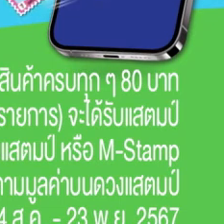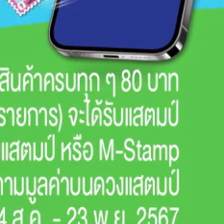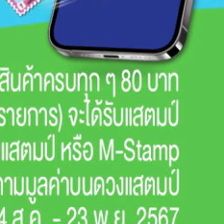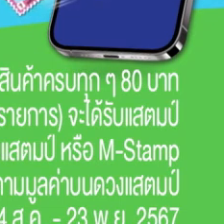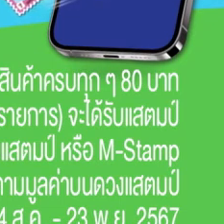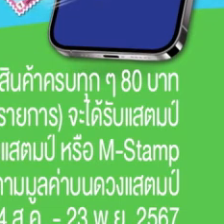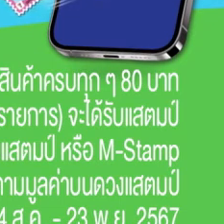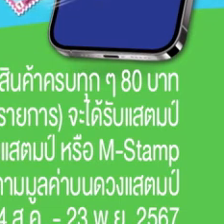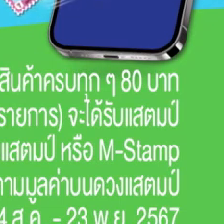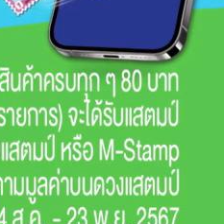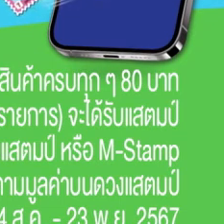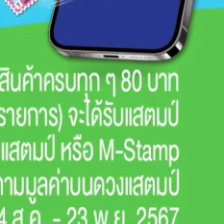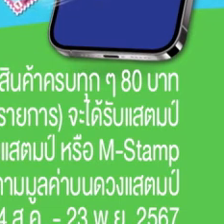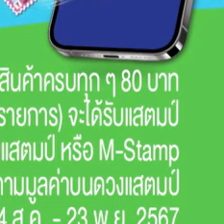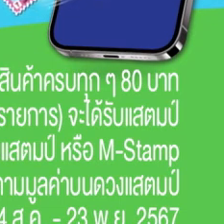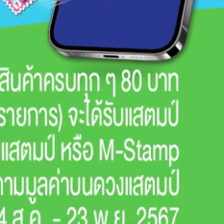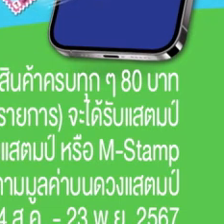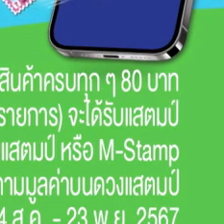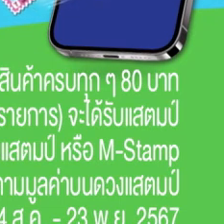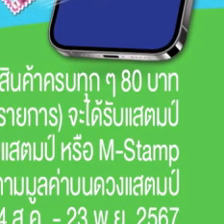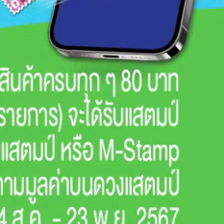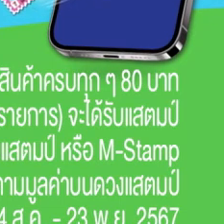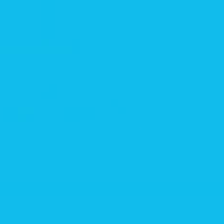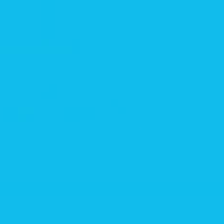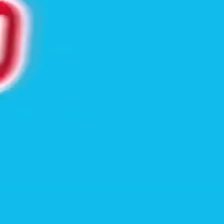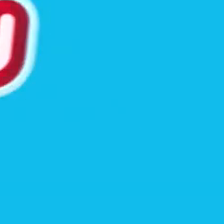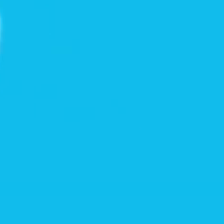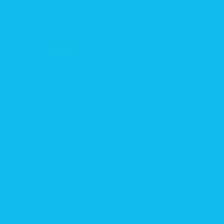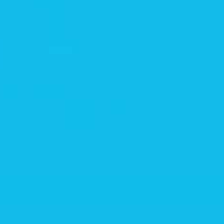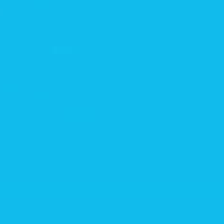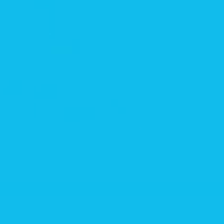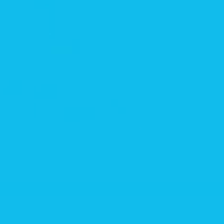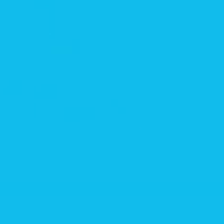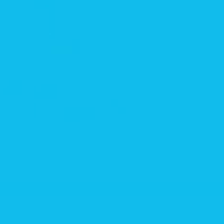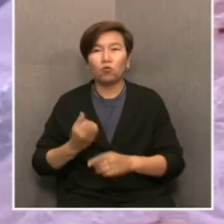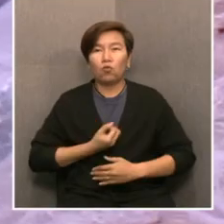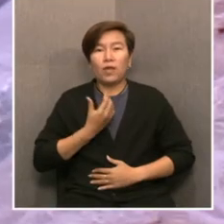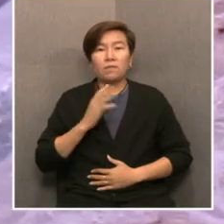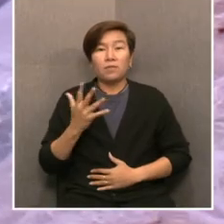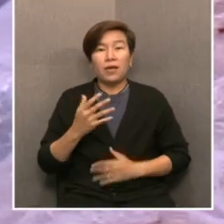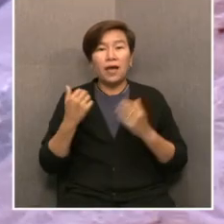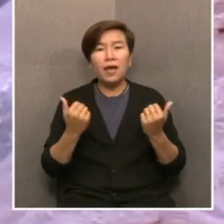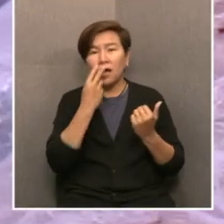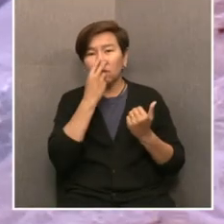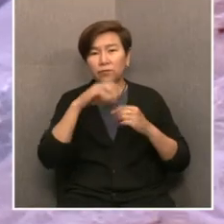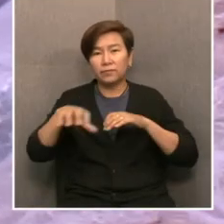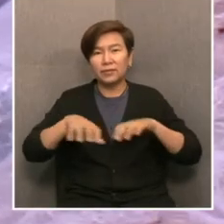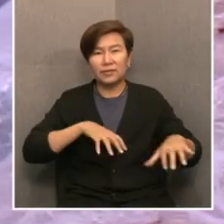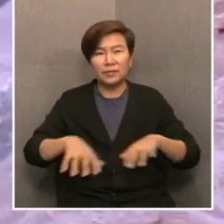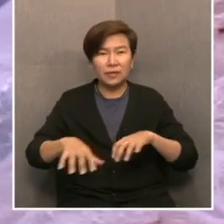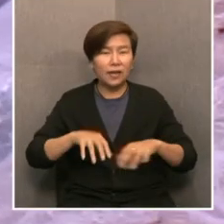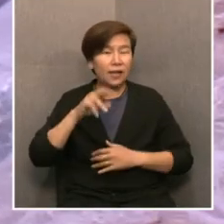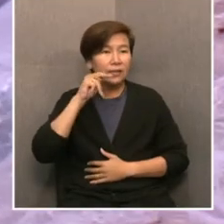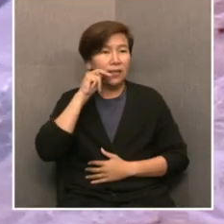นับสนุนโดย 7-Eleven สแตมป์เสน่ห์ไทยใครๆก็หลงรัก เรื่องของการบริหารจัดการน้ํา